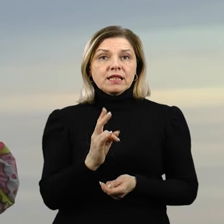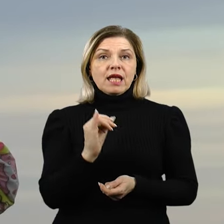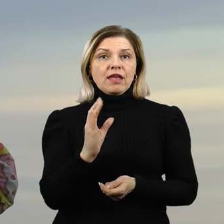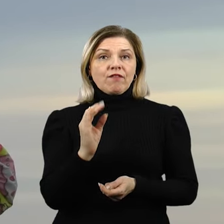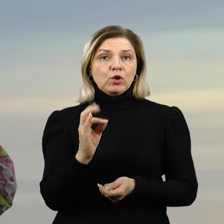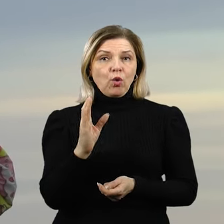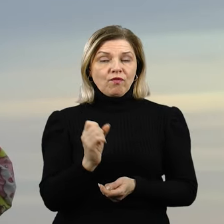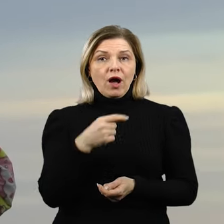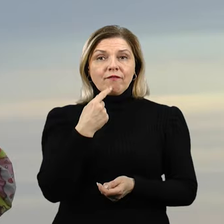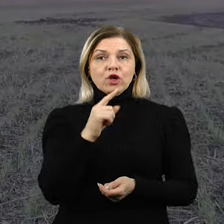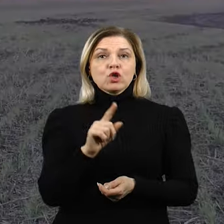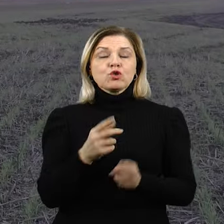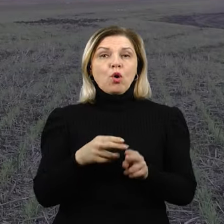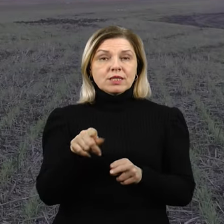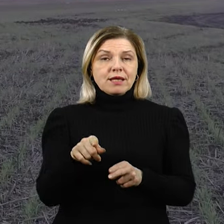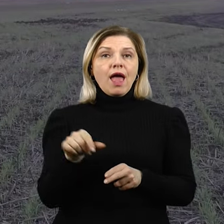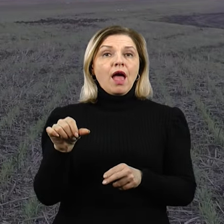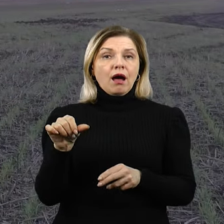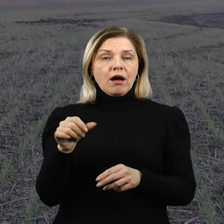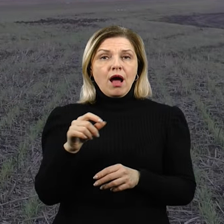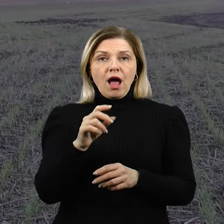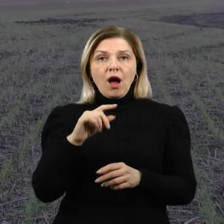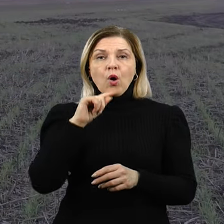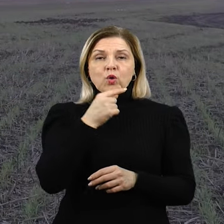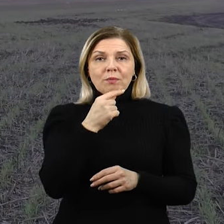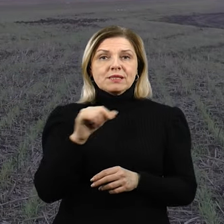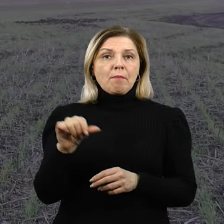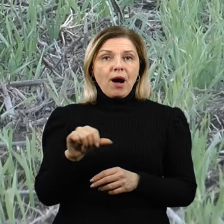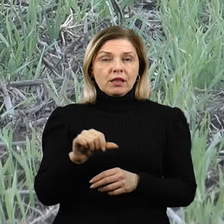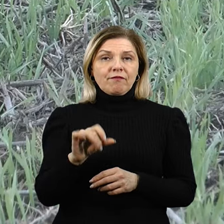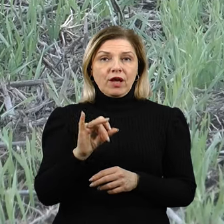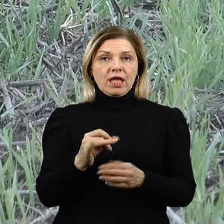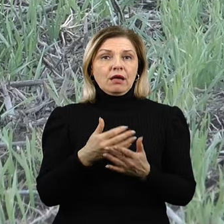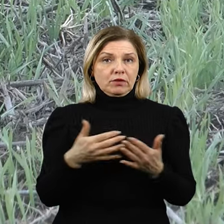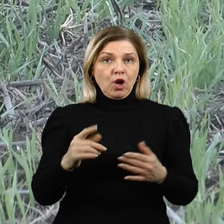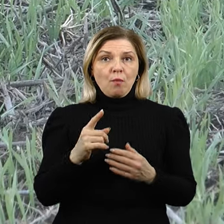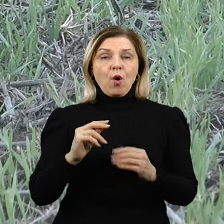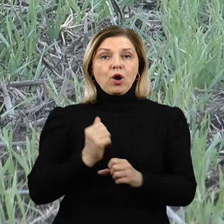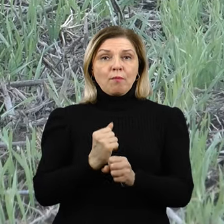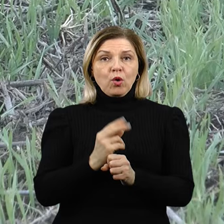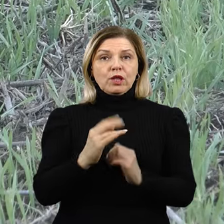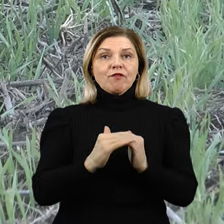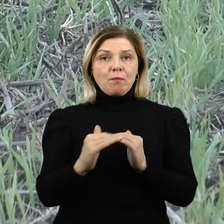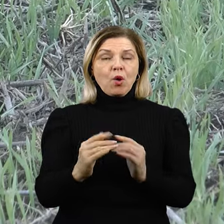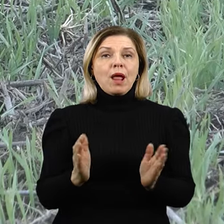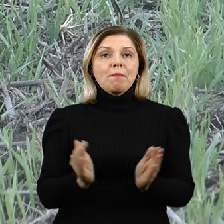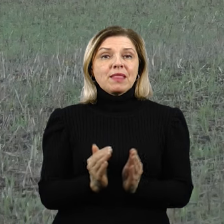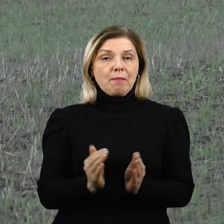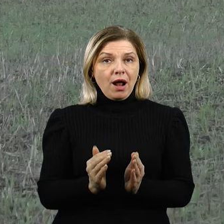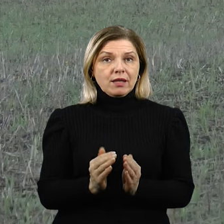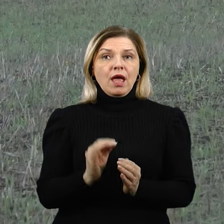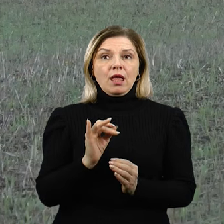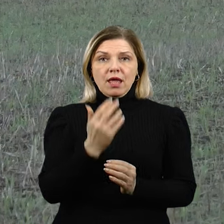цією технологією економиться паливо та моторесурс техніки, оскільки роботи у полі мінімальні. Але основним плюсом, порівняно з